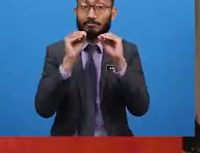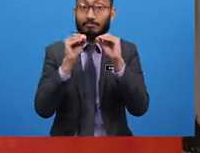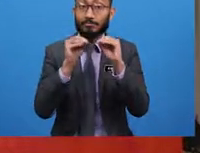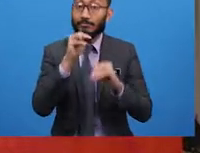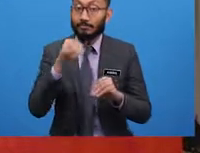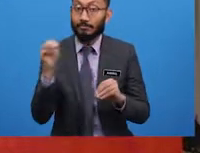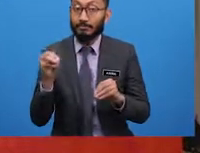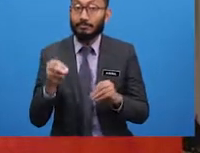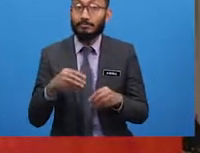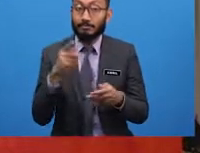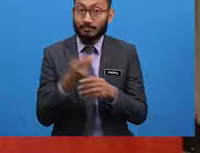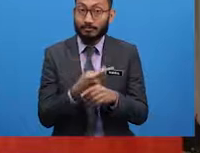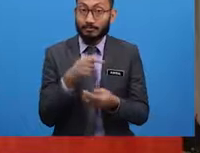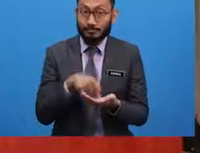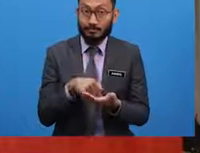pada kali ini.